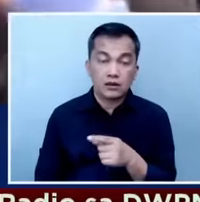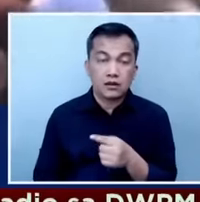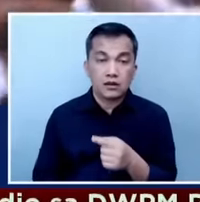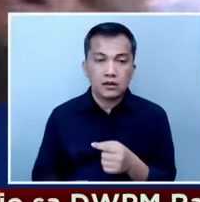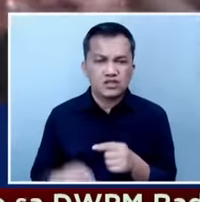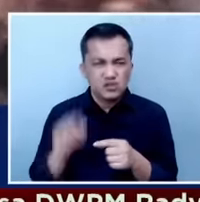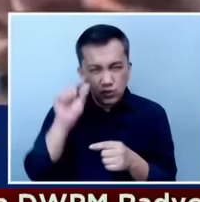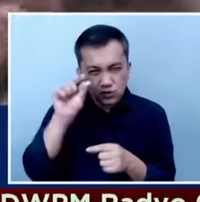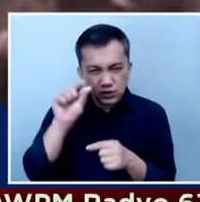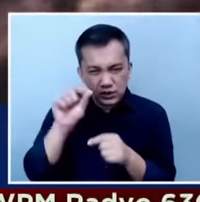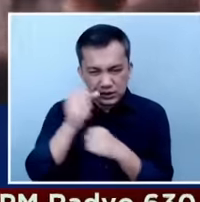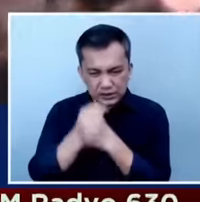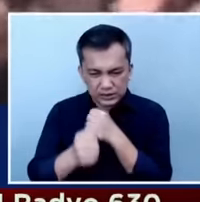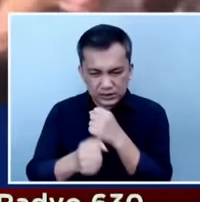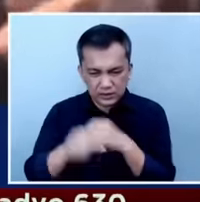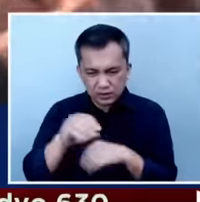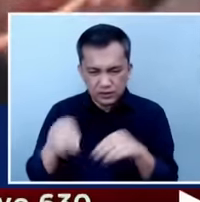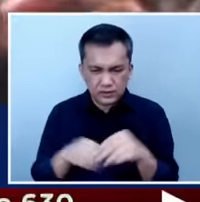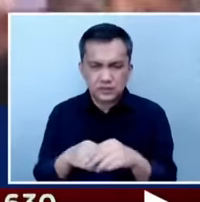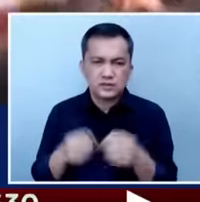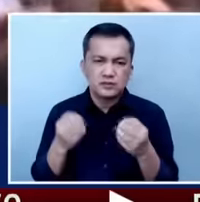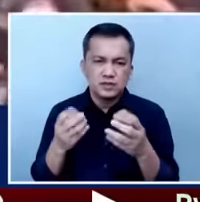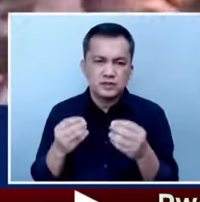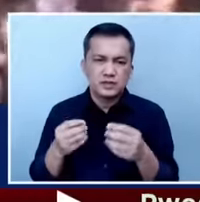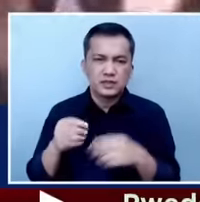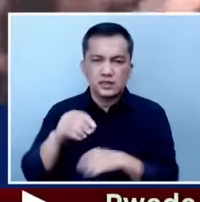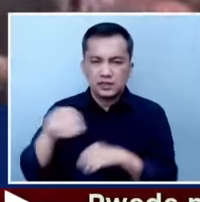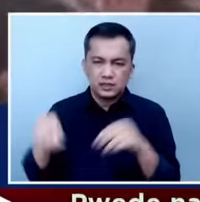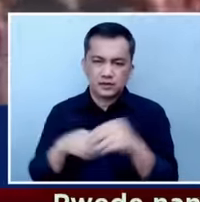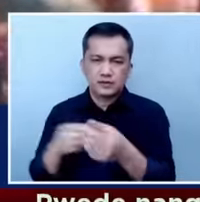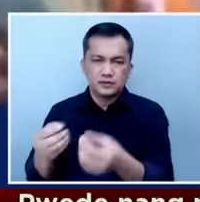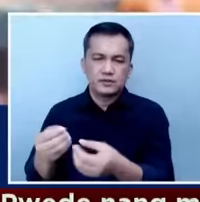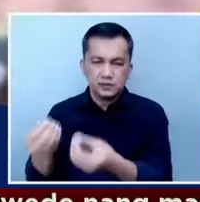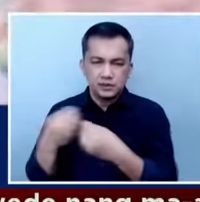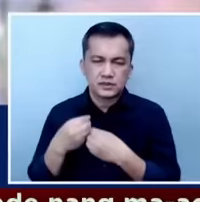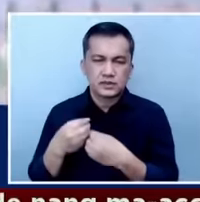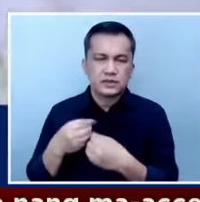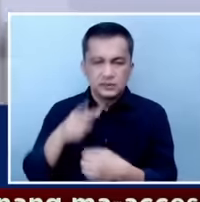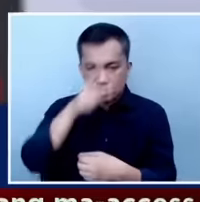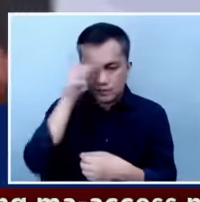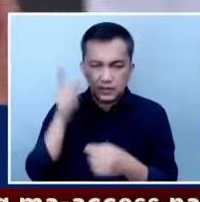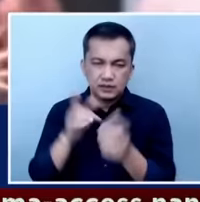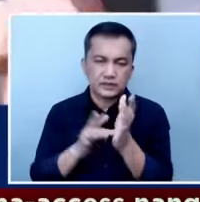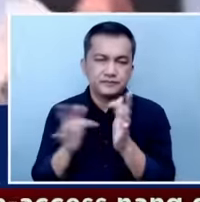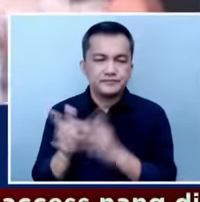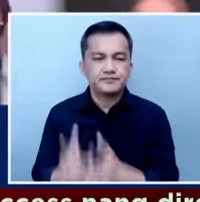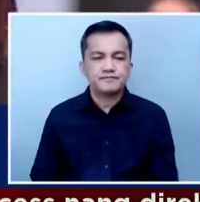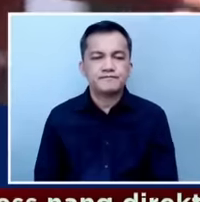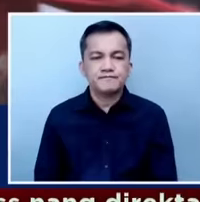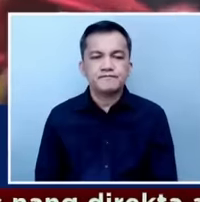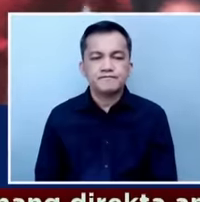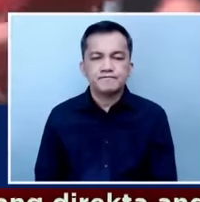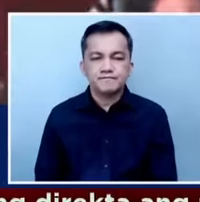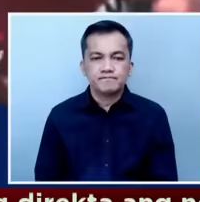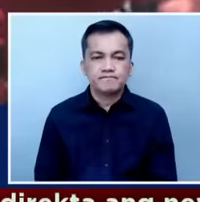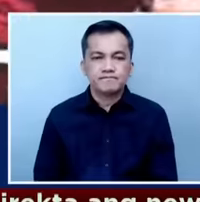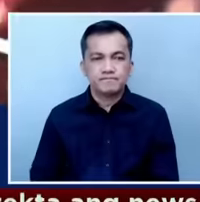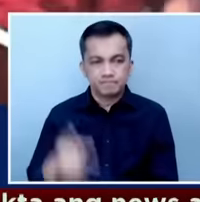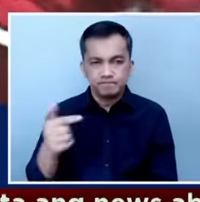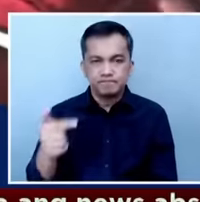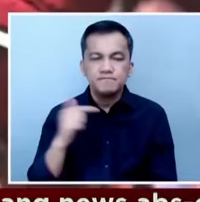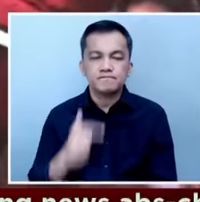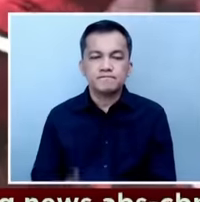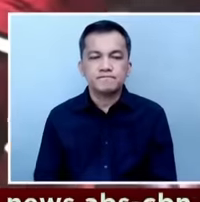sa hindi mabilang na mga kahilingan nila sa poong itim na Nazareno. Bianca Dava,